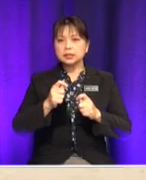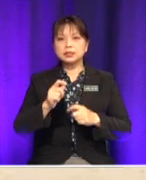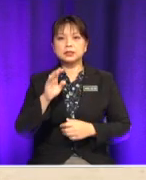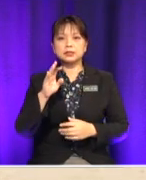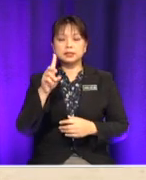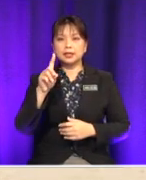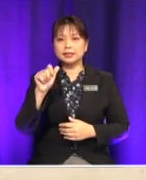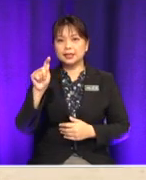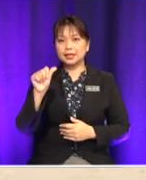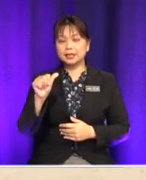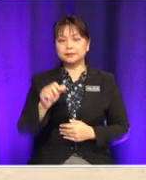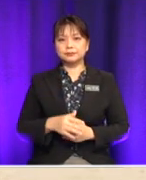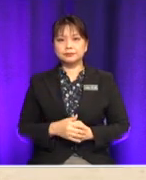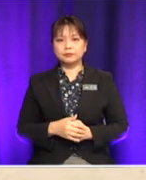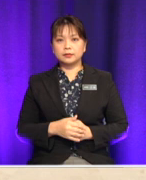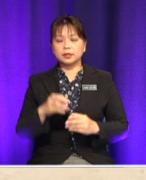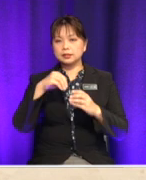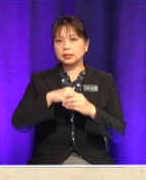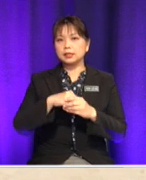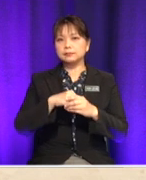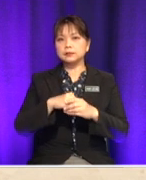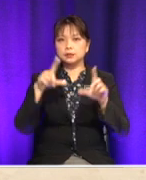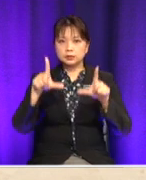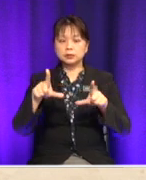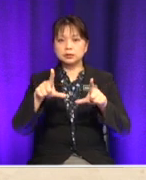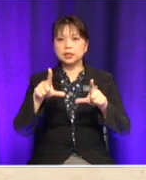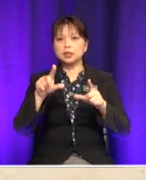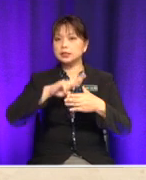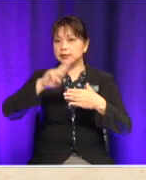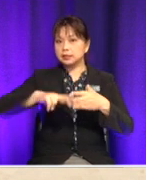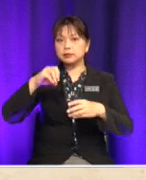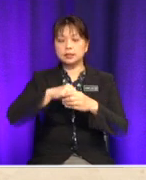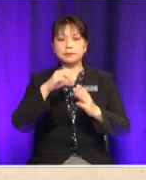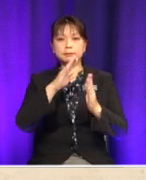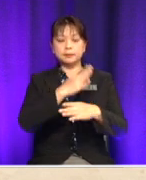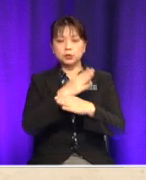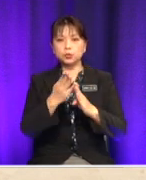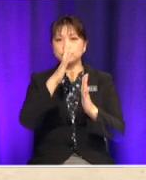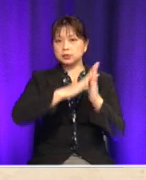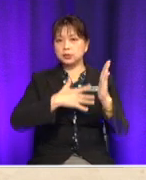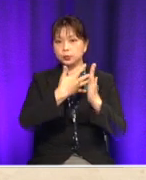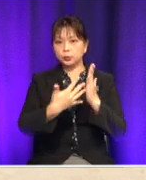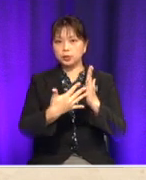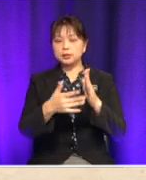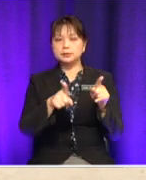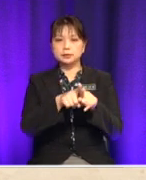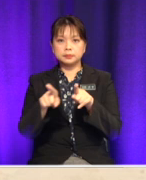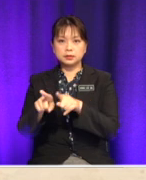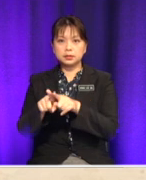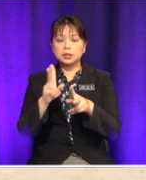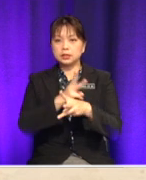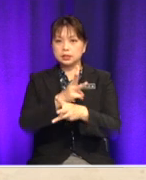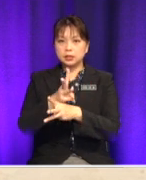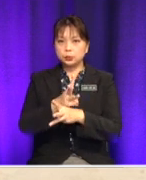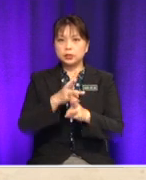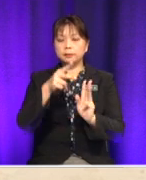data nih biasanya dibuat dalam bentuk jadwal dan bentuk persamaan mengawal pemboleh ubah